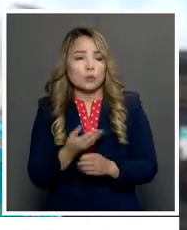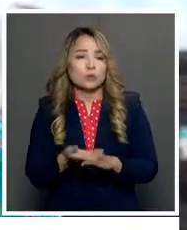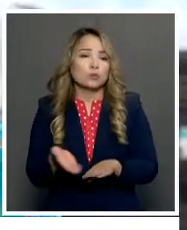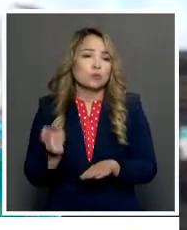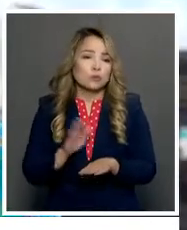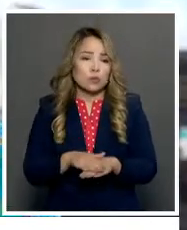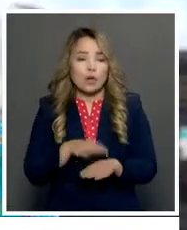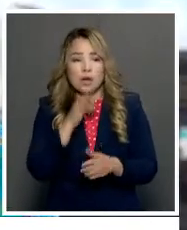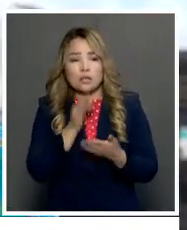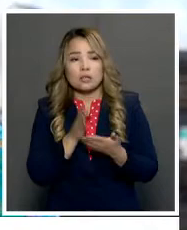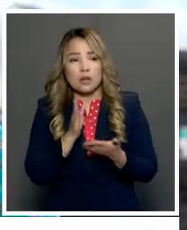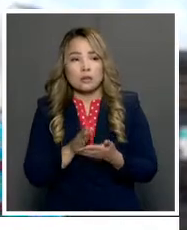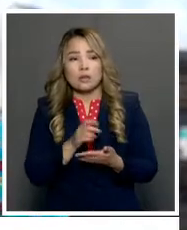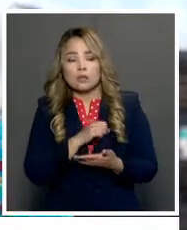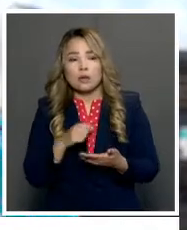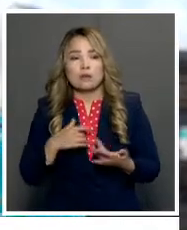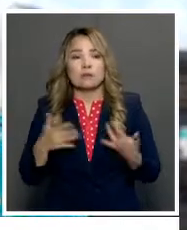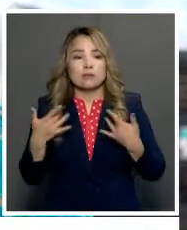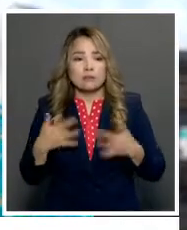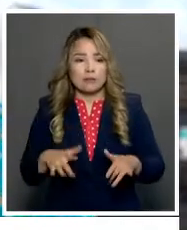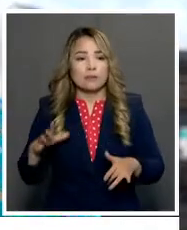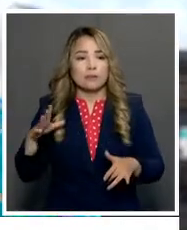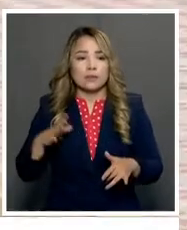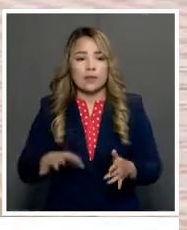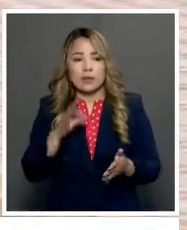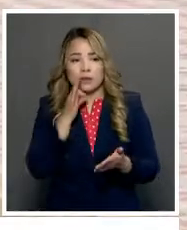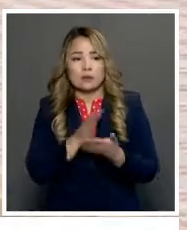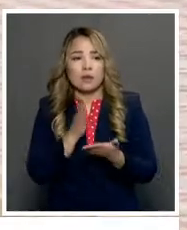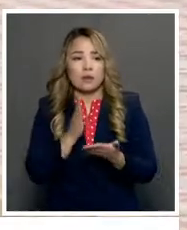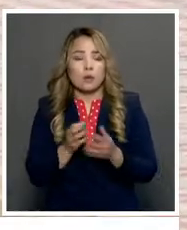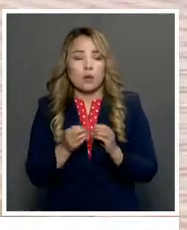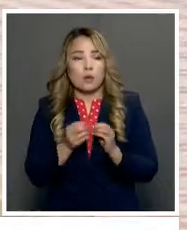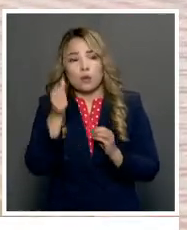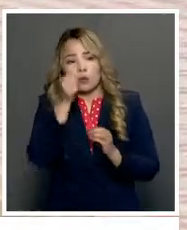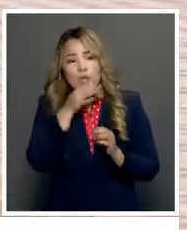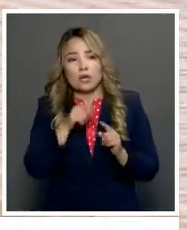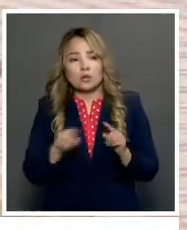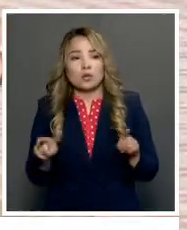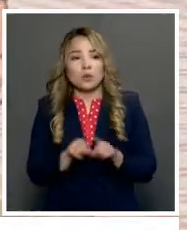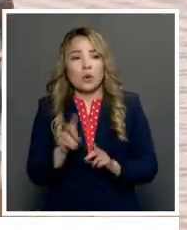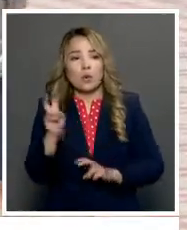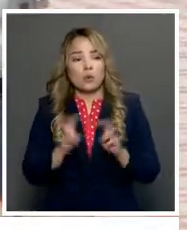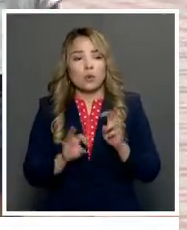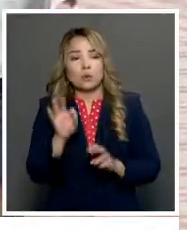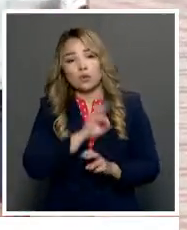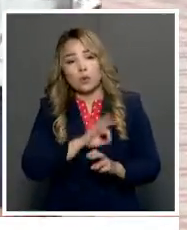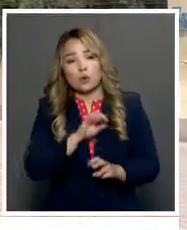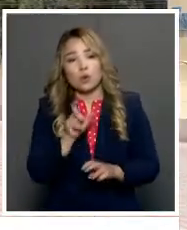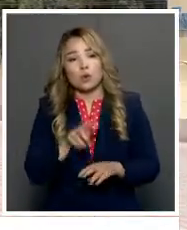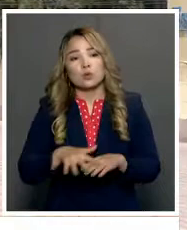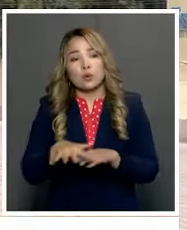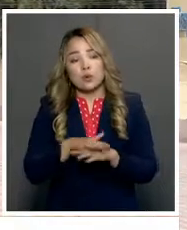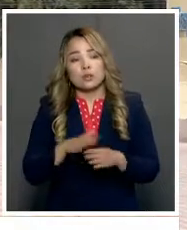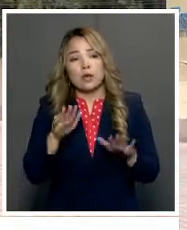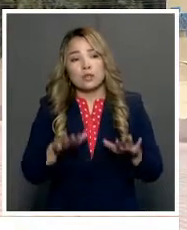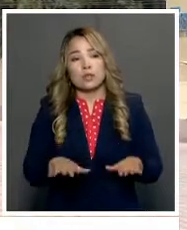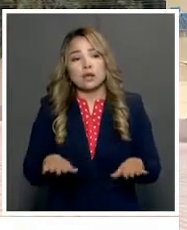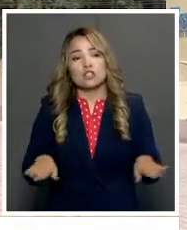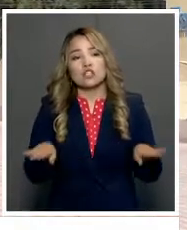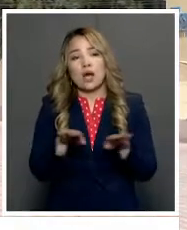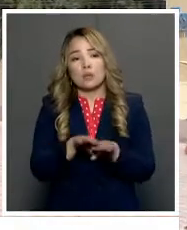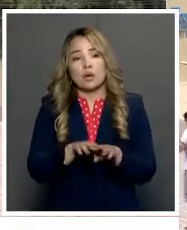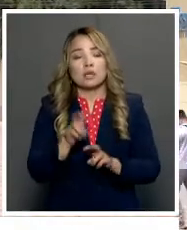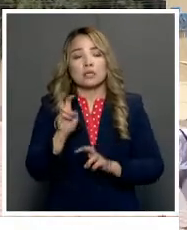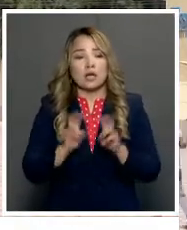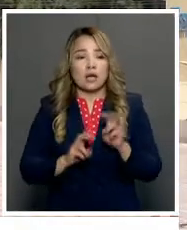қиындап баратқасын, ол жерден өз еркімен шығыма тура келді. 10 жыл бойы жергілікті өнімді тұтынған тұрғындар да терминалдың жабылғаны